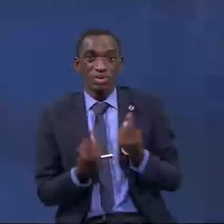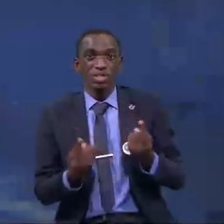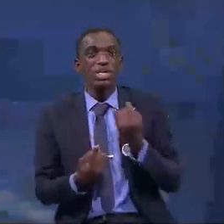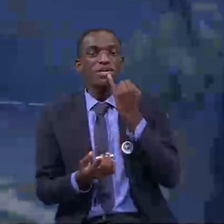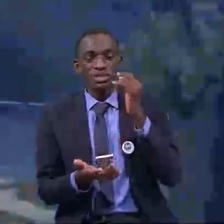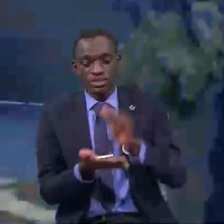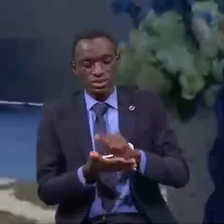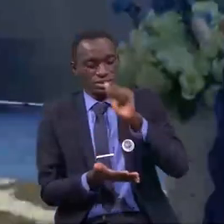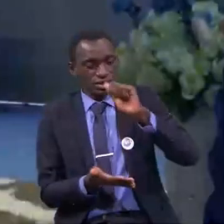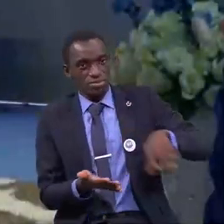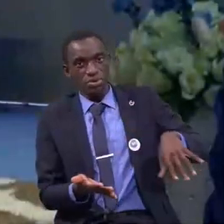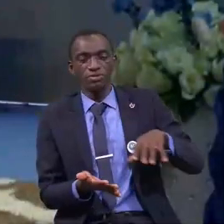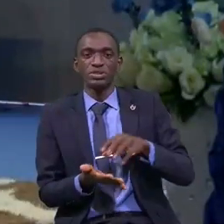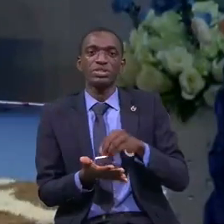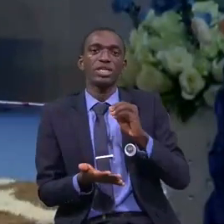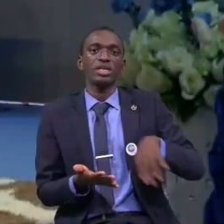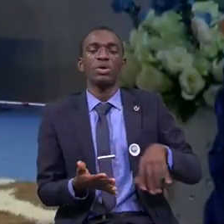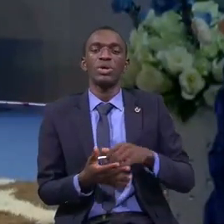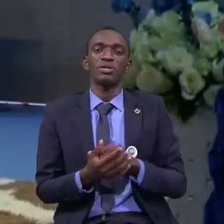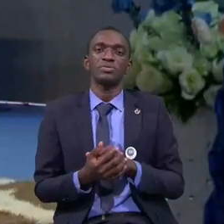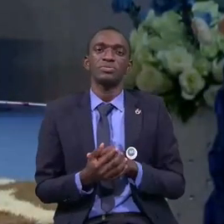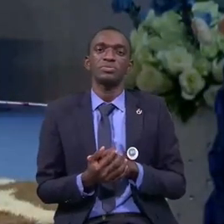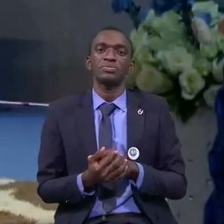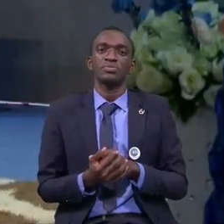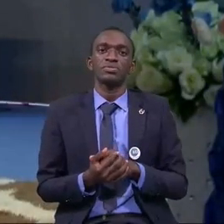Ton iniquité est enlevée.